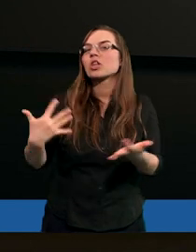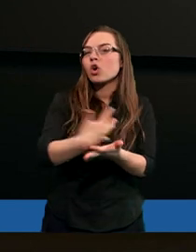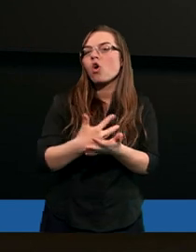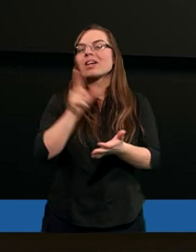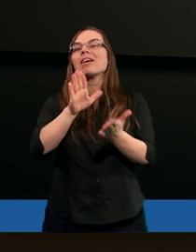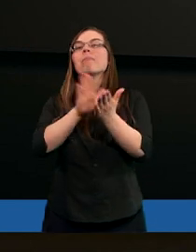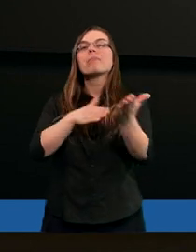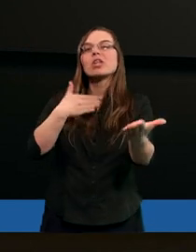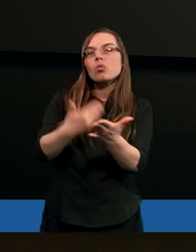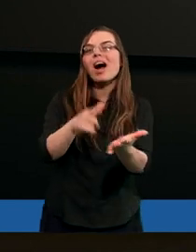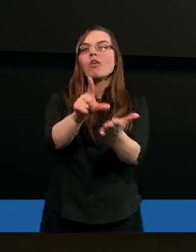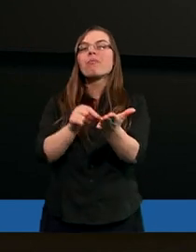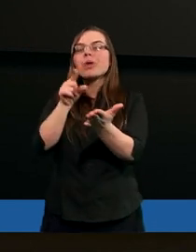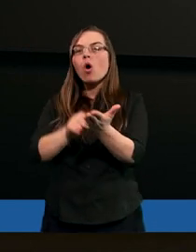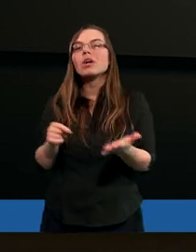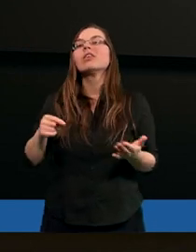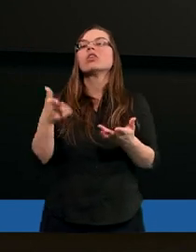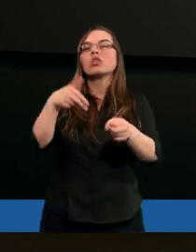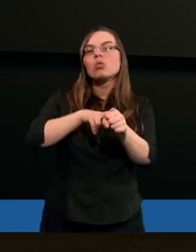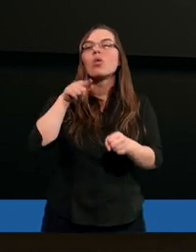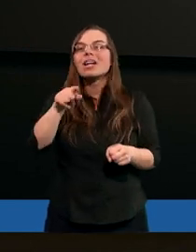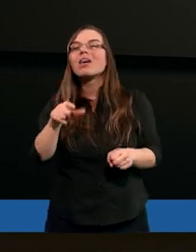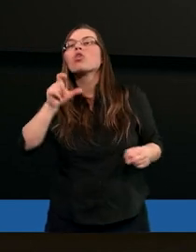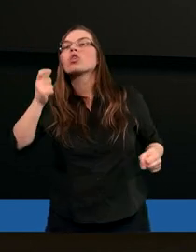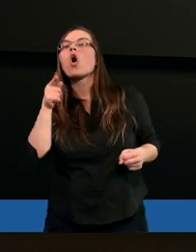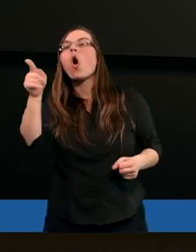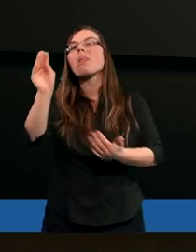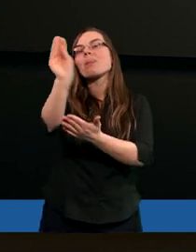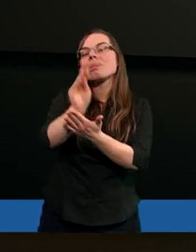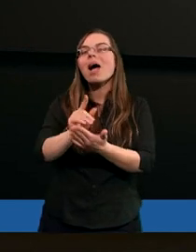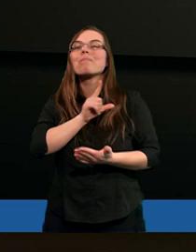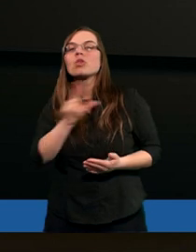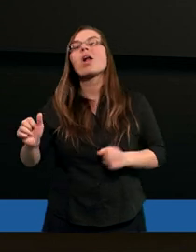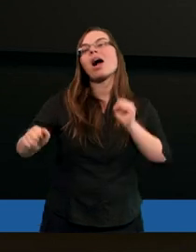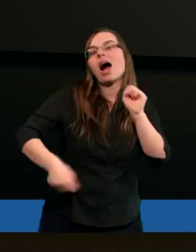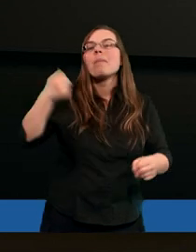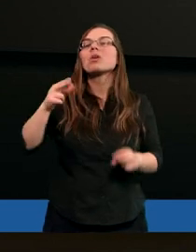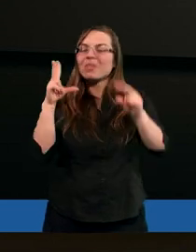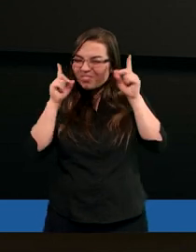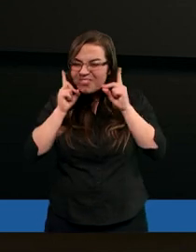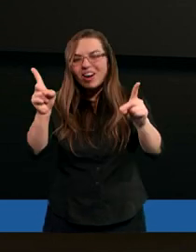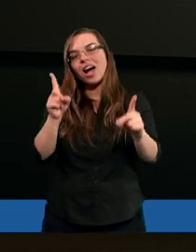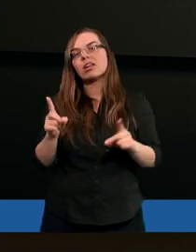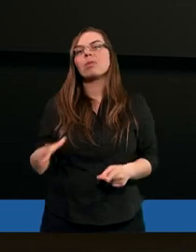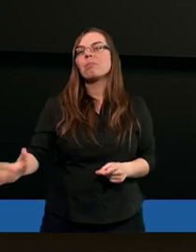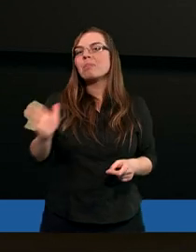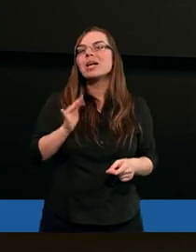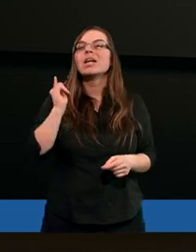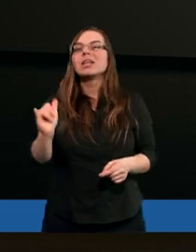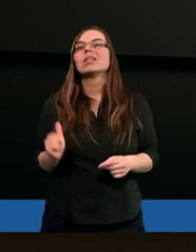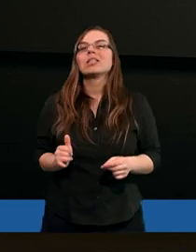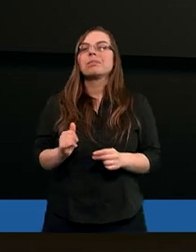przykładu Piotra, z tego, co on napisał, abyśmy rzeczywiście byli,